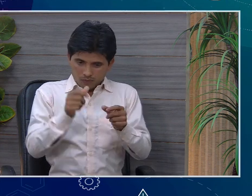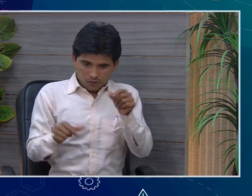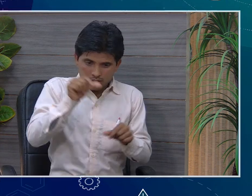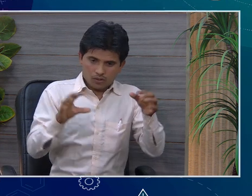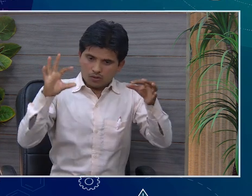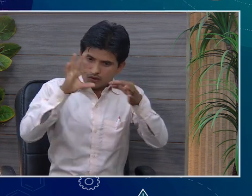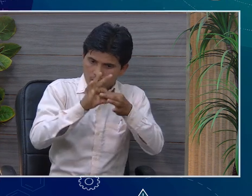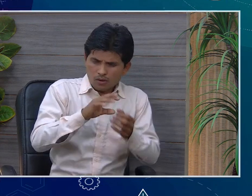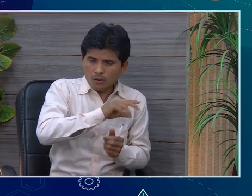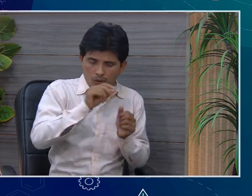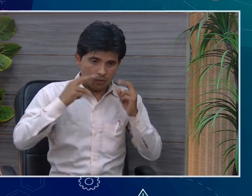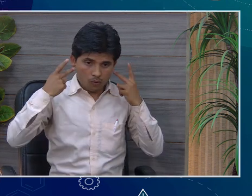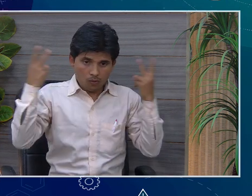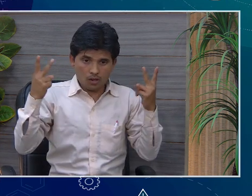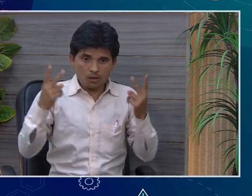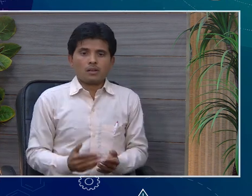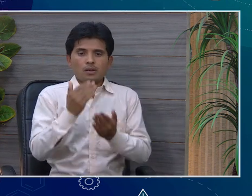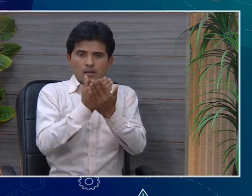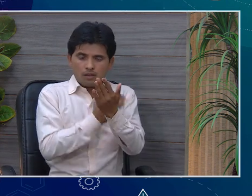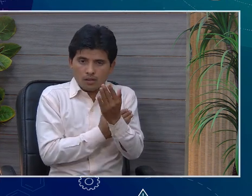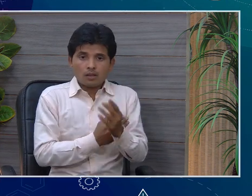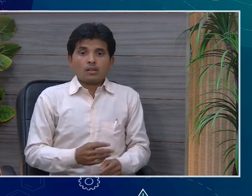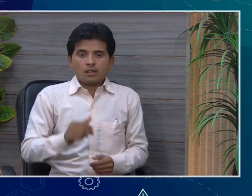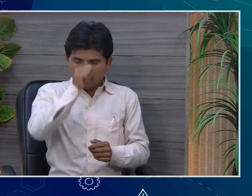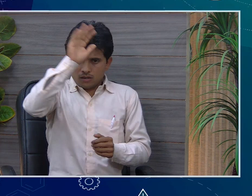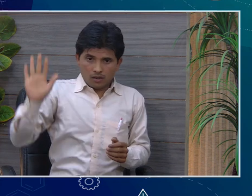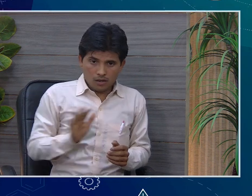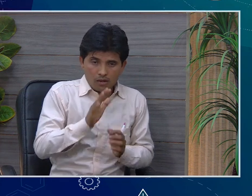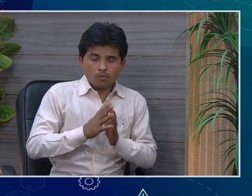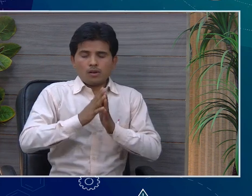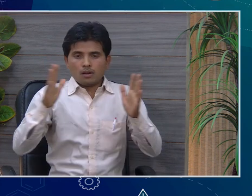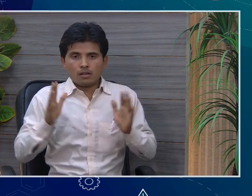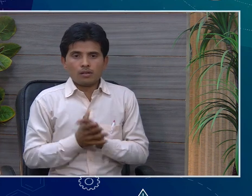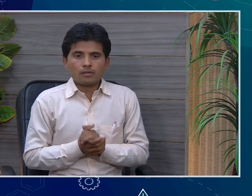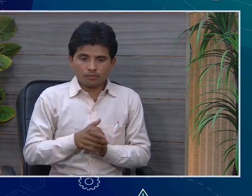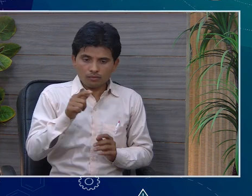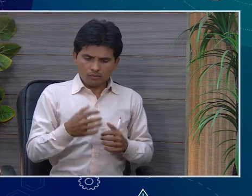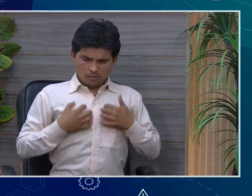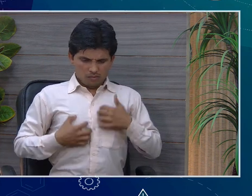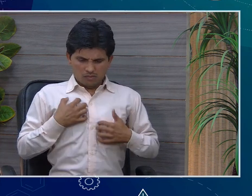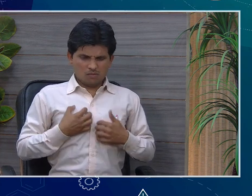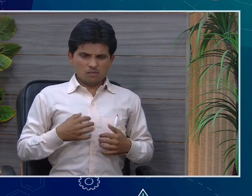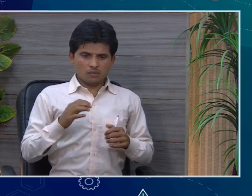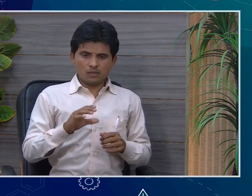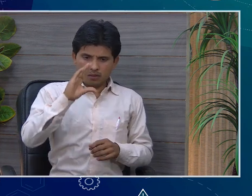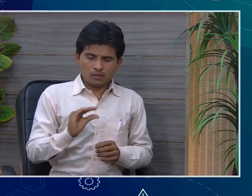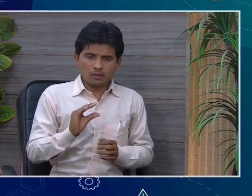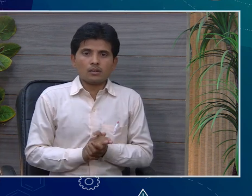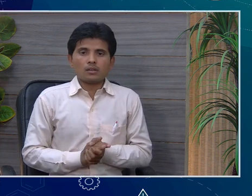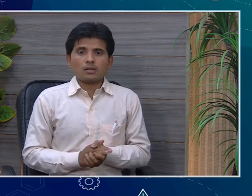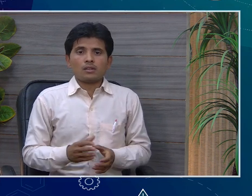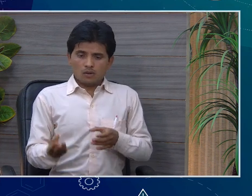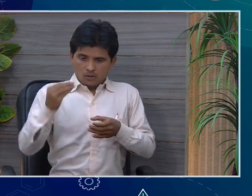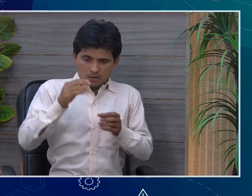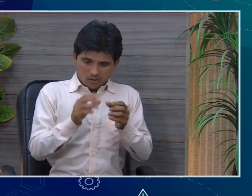छाए हुए हैं लेकिन बहुत बड़ा ही क्षण अभी भी हमारे भारत में है जो कि साइंस के लिए ना तो इंटरेस्ट दिखाता है ना ही उसके अंदर इन्वॉल्व हो